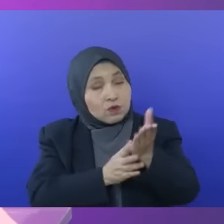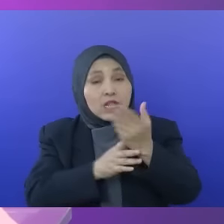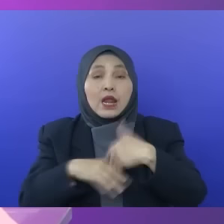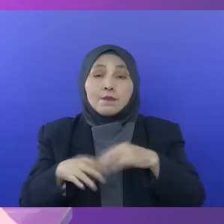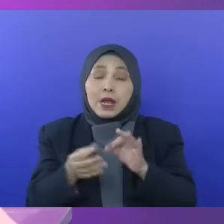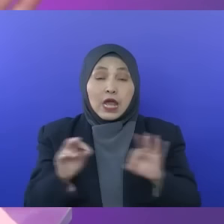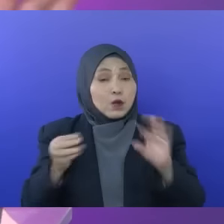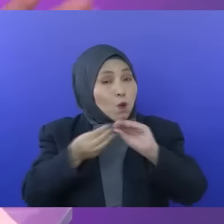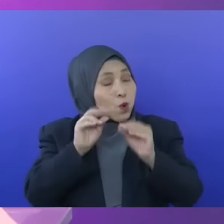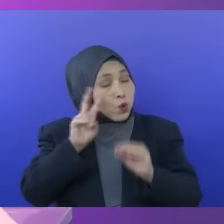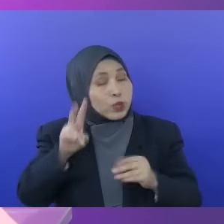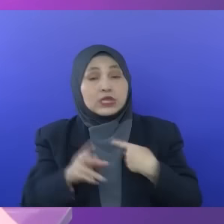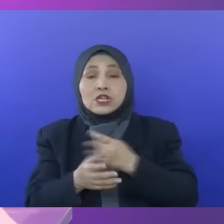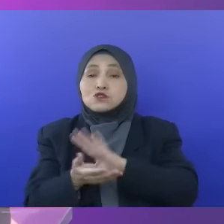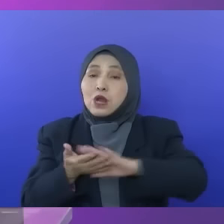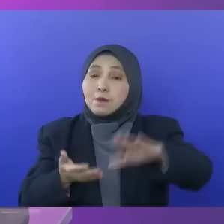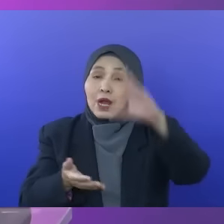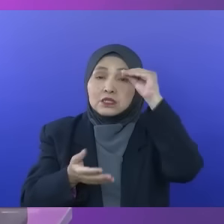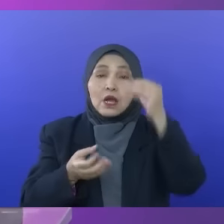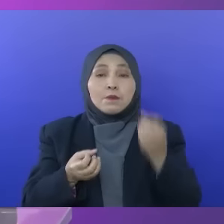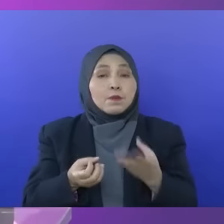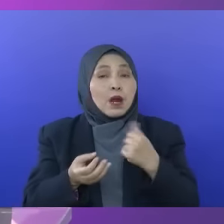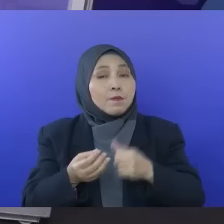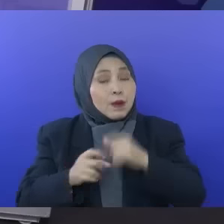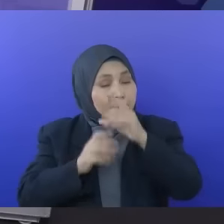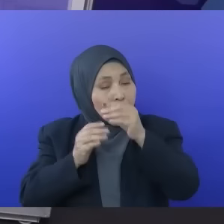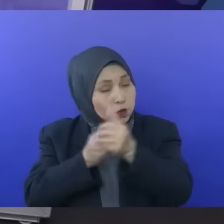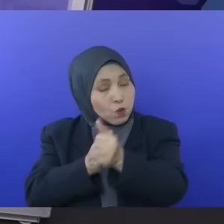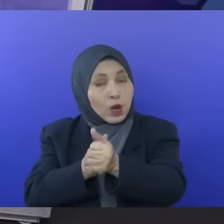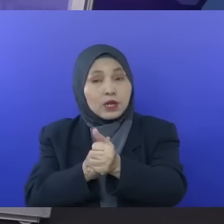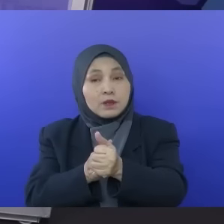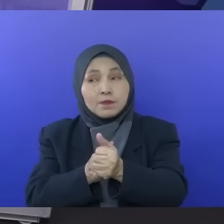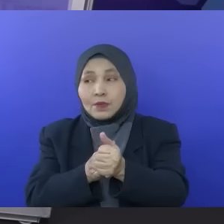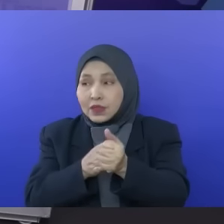yang kita belajar beberapa panduan saya Subhanallah